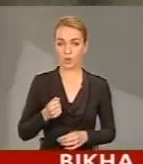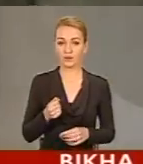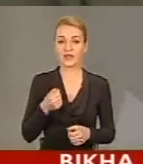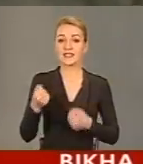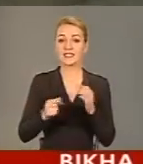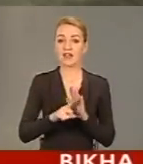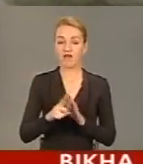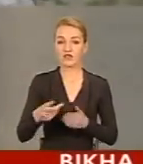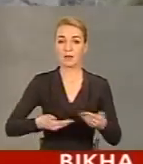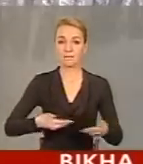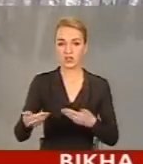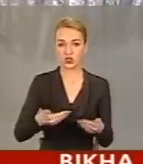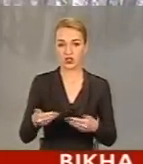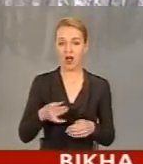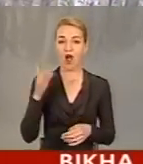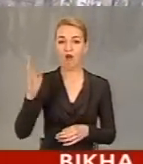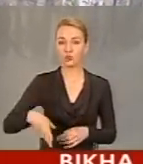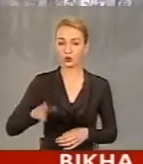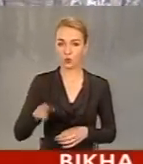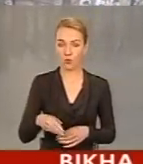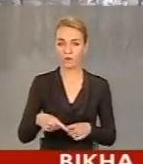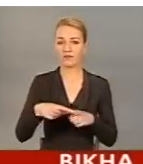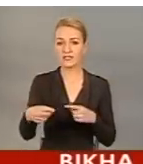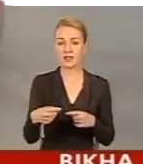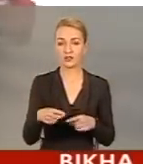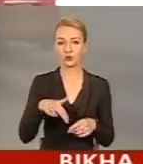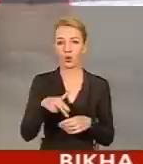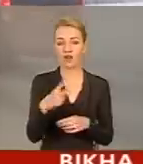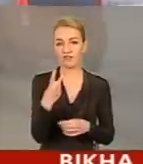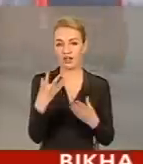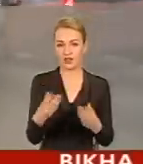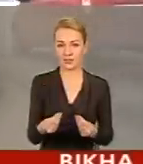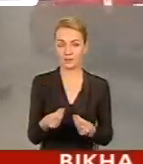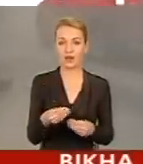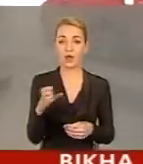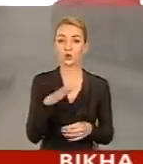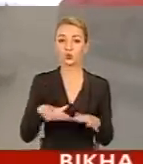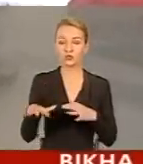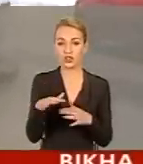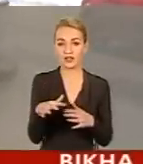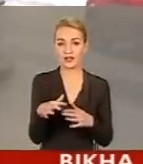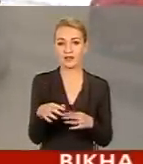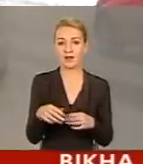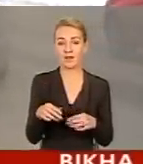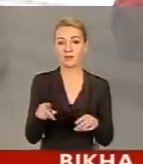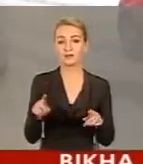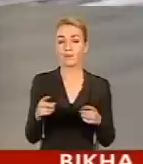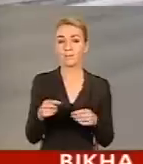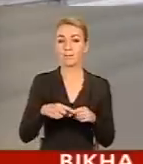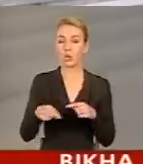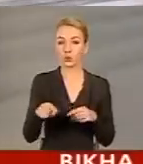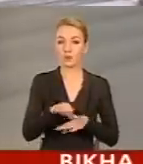Діставався з Сум пішки та автостопом. Відстань на сотні кілометрів здолав за 2 дні. На Сумщині його перехопив патруль